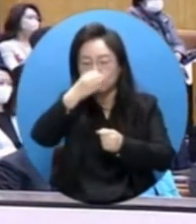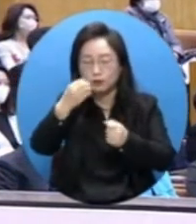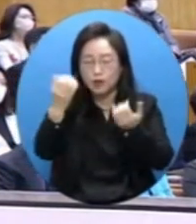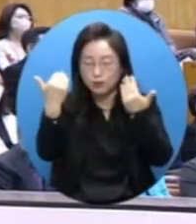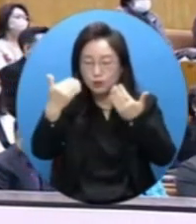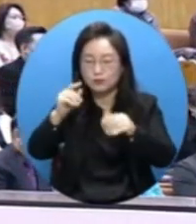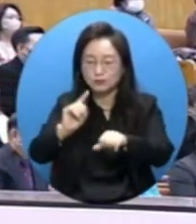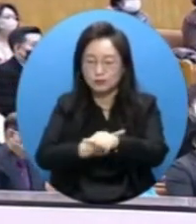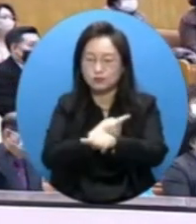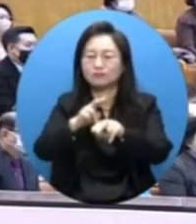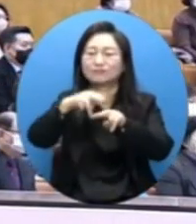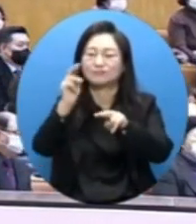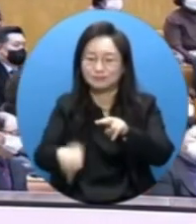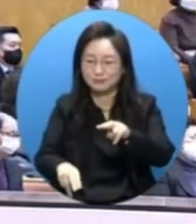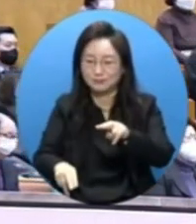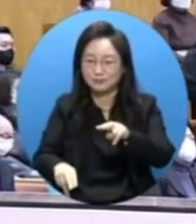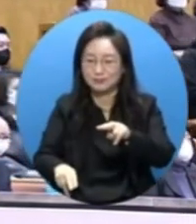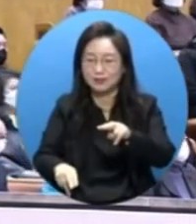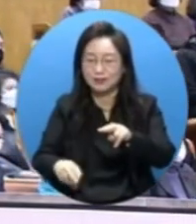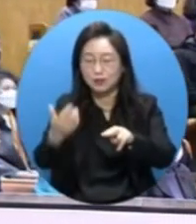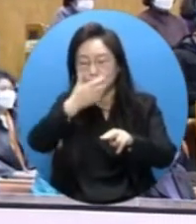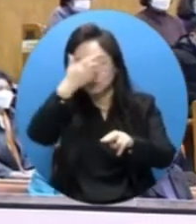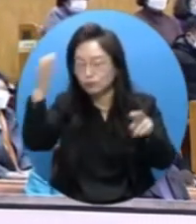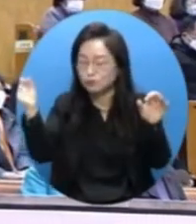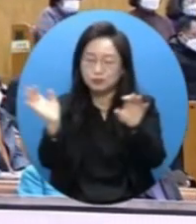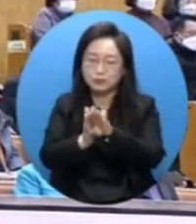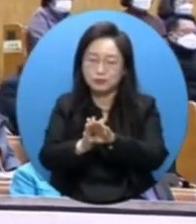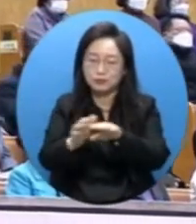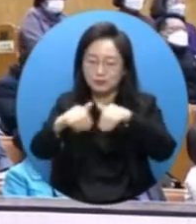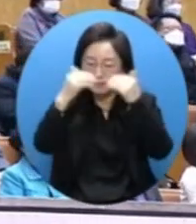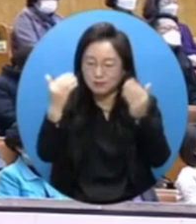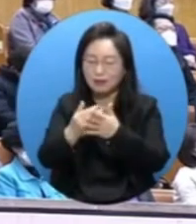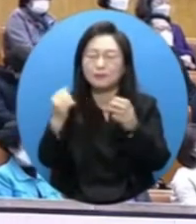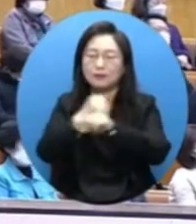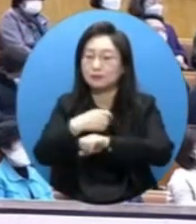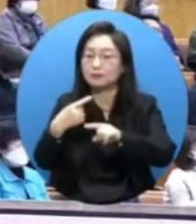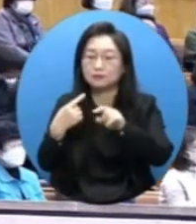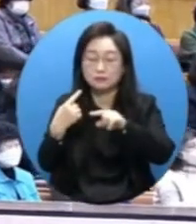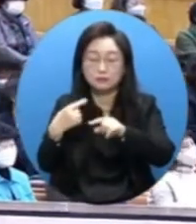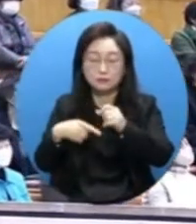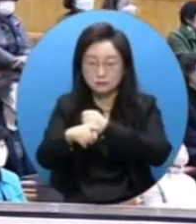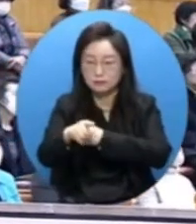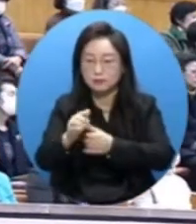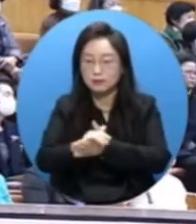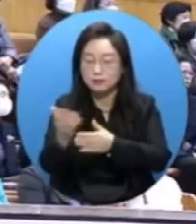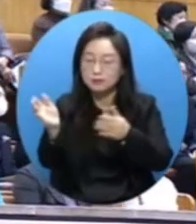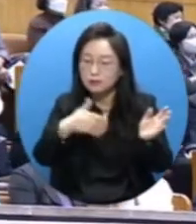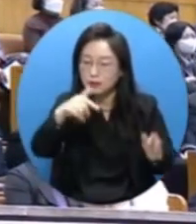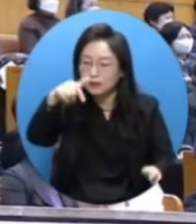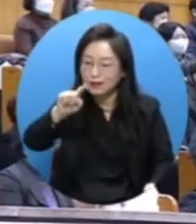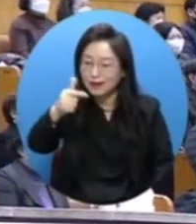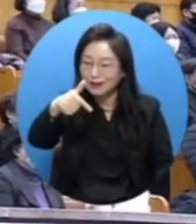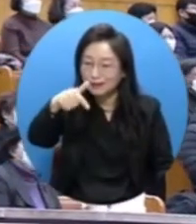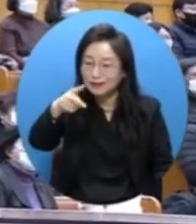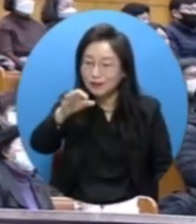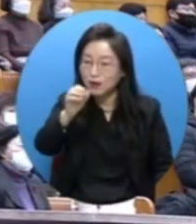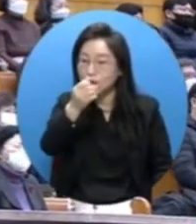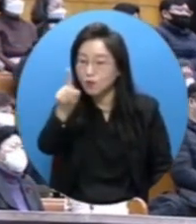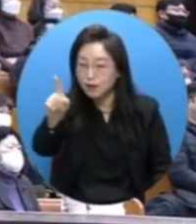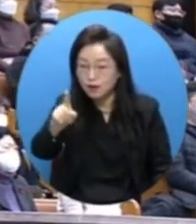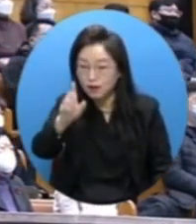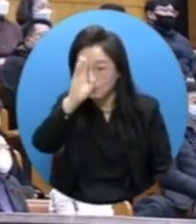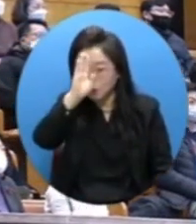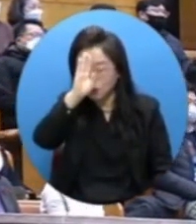여러분 꿈 잃어버리니까 모든 걸 다 잃어버리게 되는 것입니다 근데 어느 날 간경화 말기였다가 예수 믿고